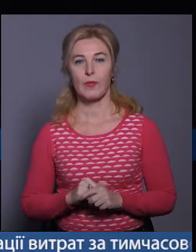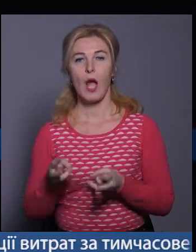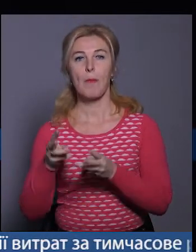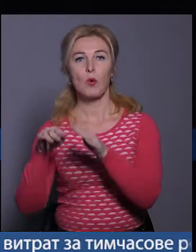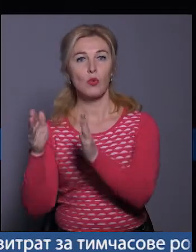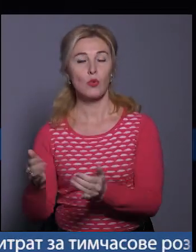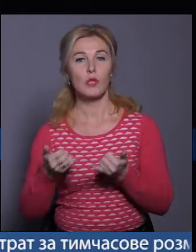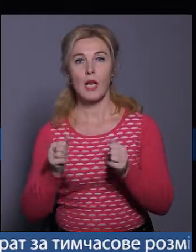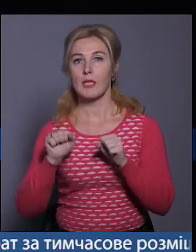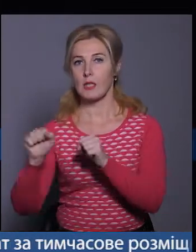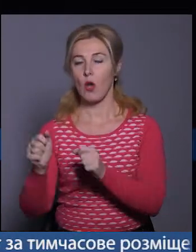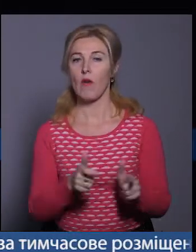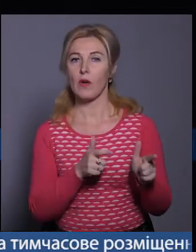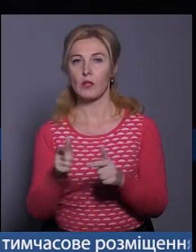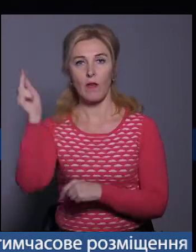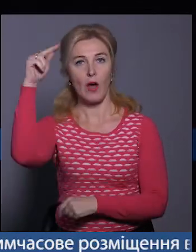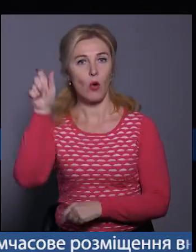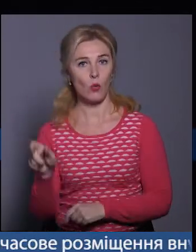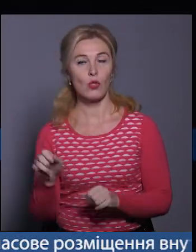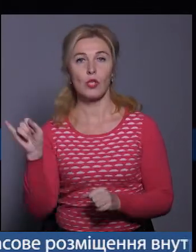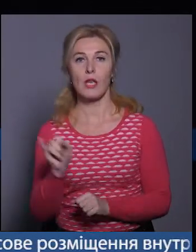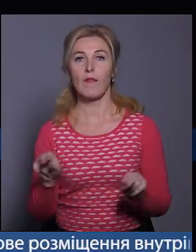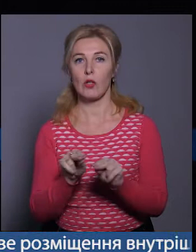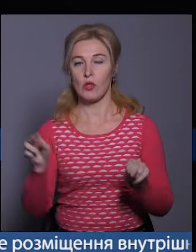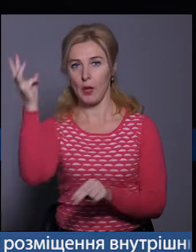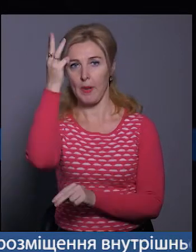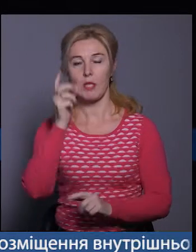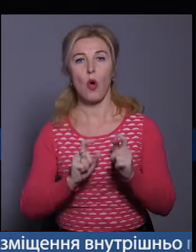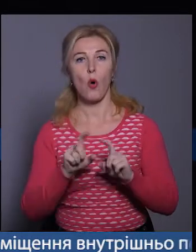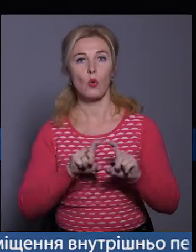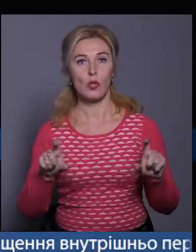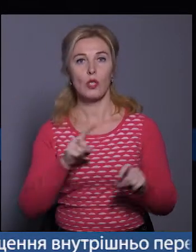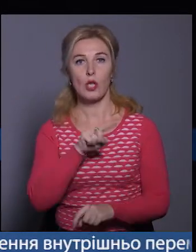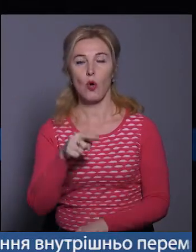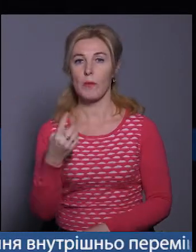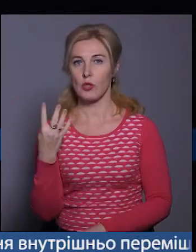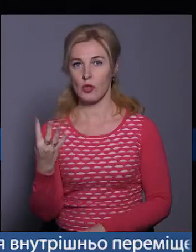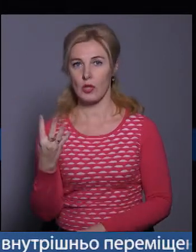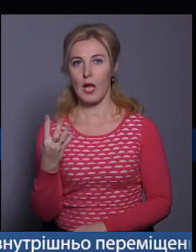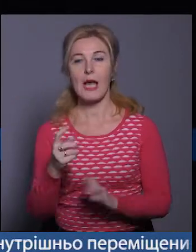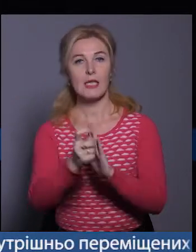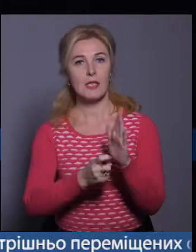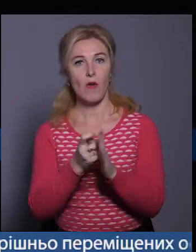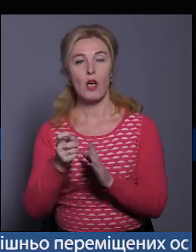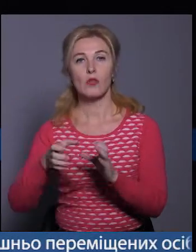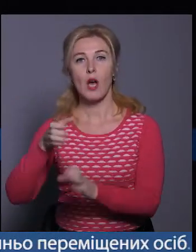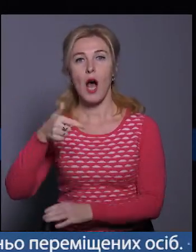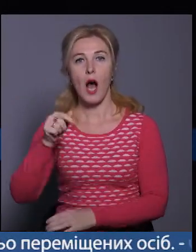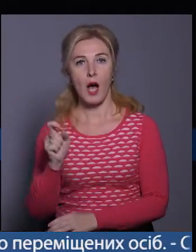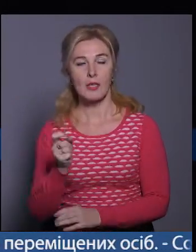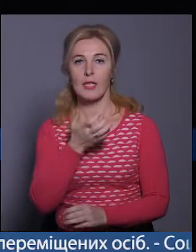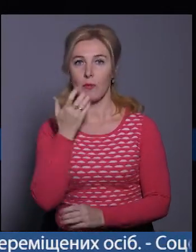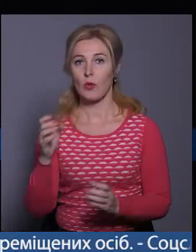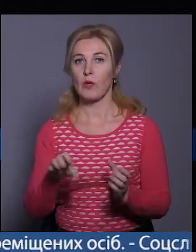Буржуйки для захисників виготовляють учні та викладачі Хмельницького училища номер 4. Зварюють їх з газових балонів і